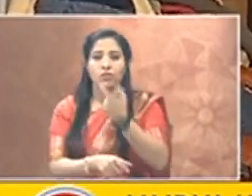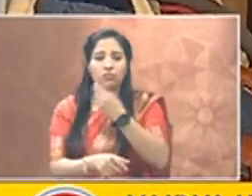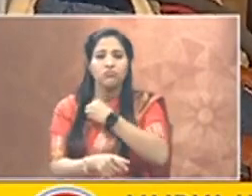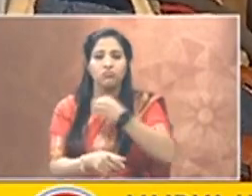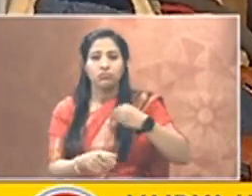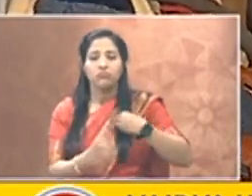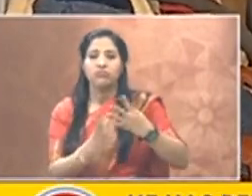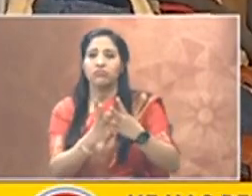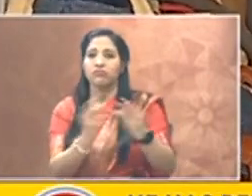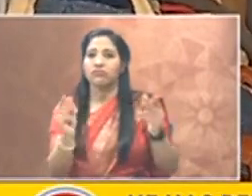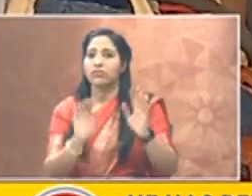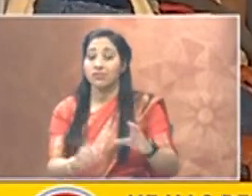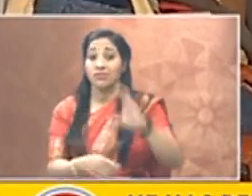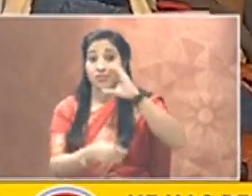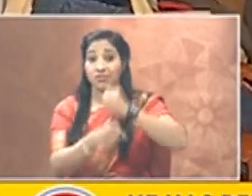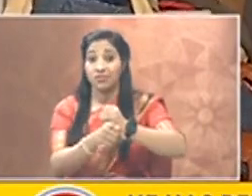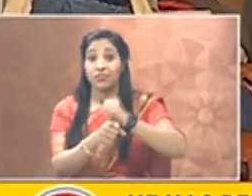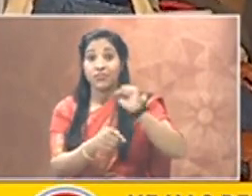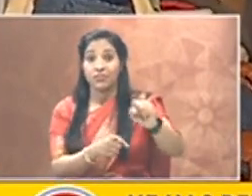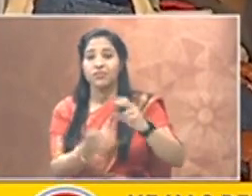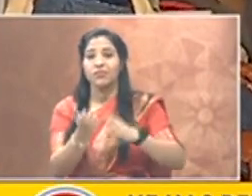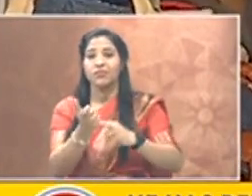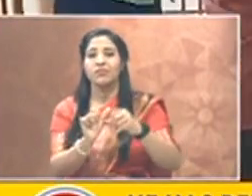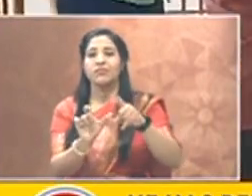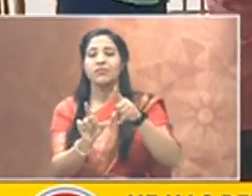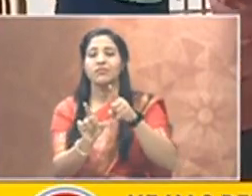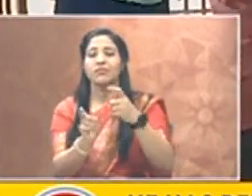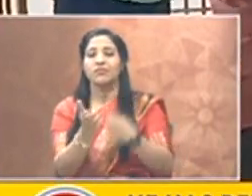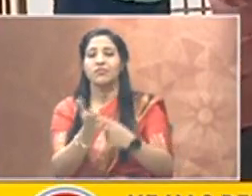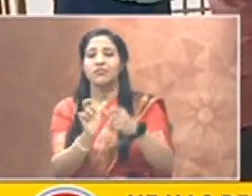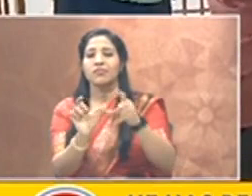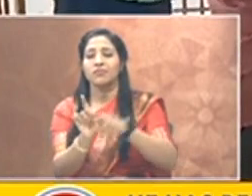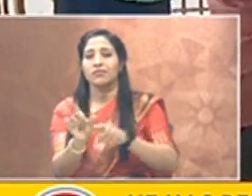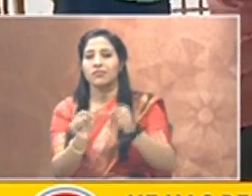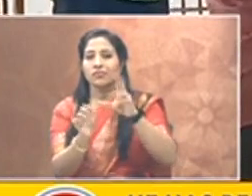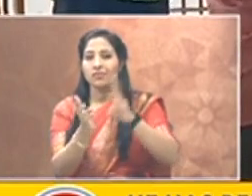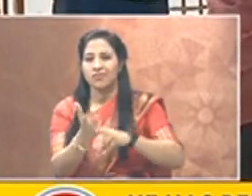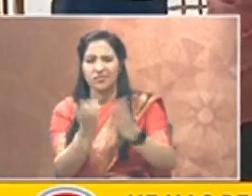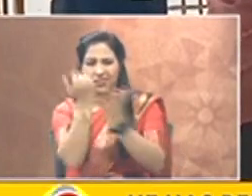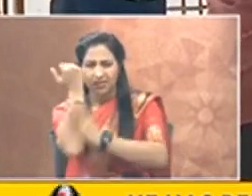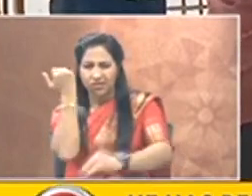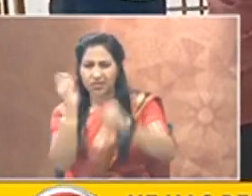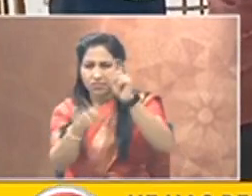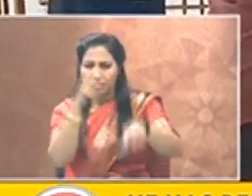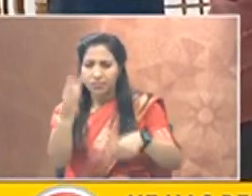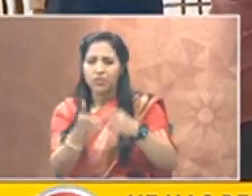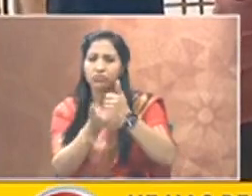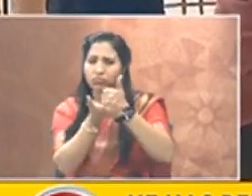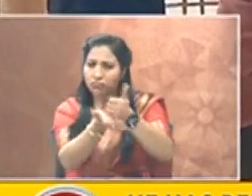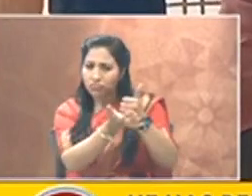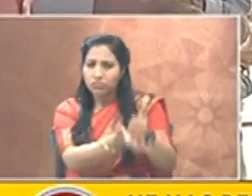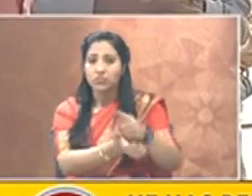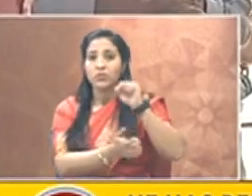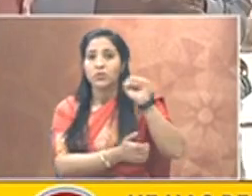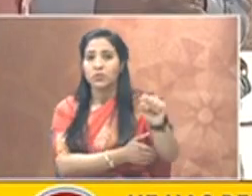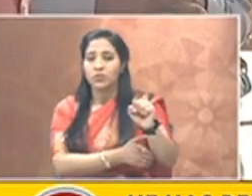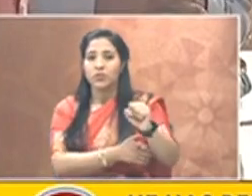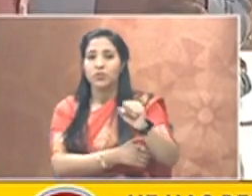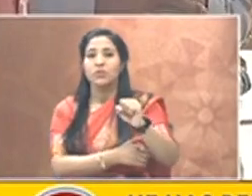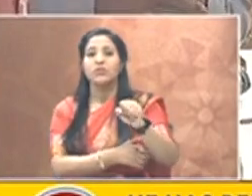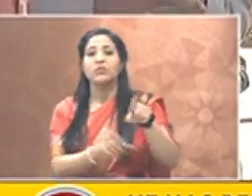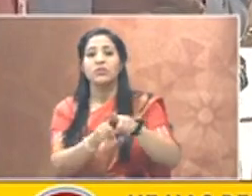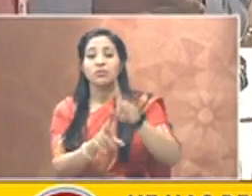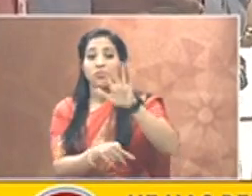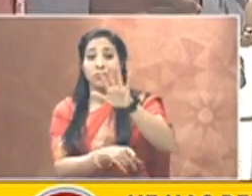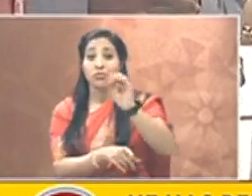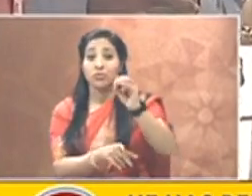करते हैं। छत्तीसगढ़ के नारायणपुर में गरीब मरीजों की सेवा करते हुए उन्हें 5